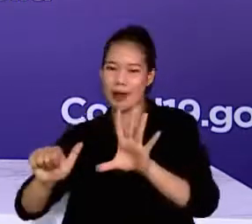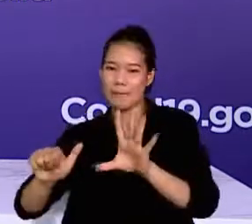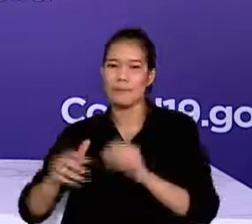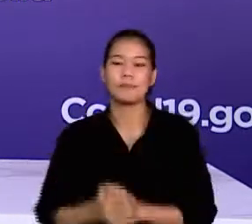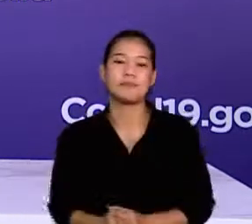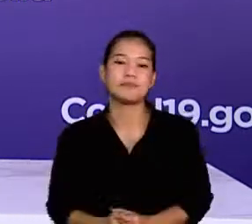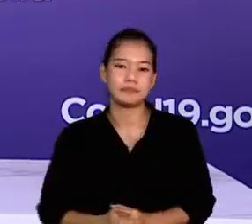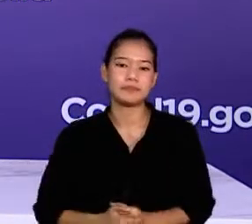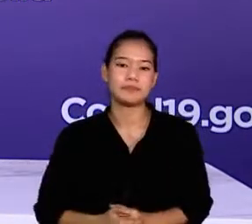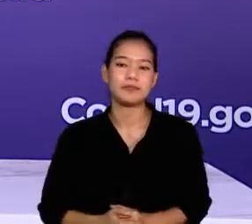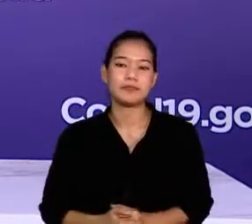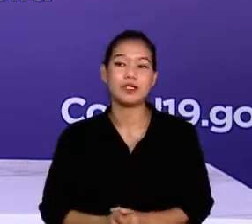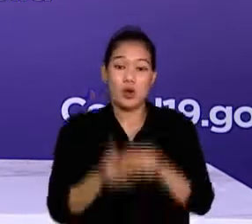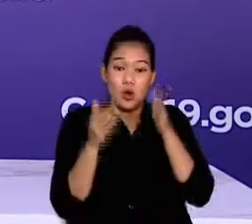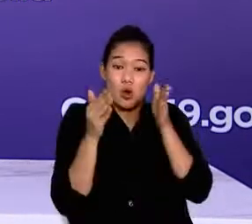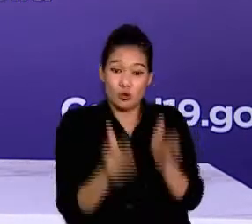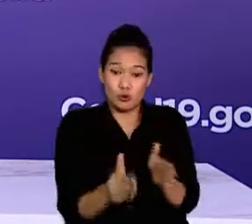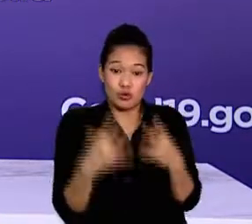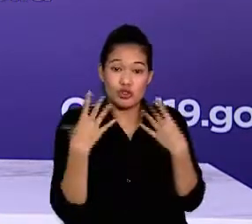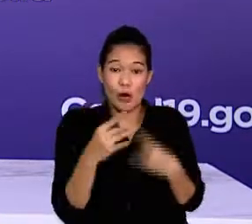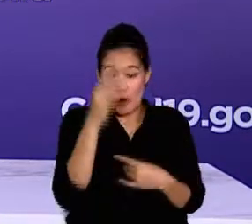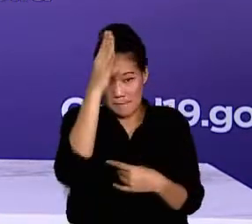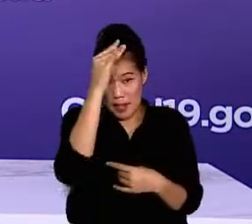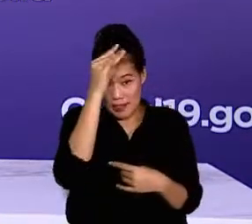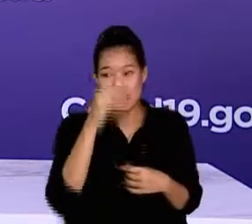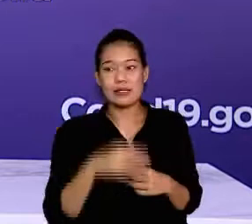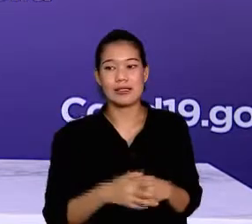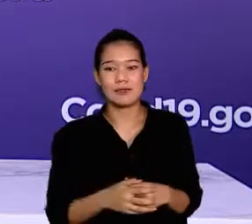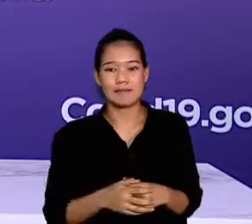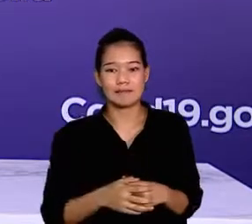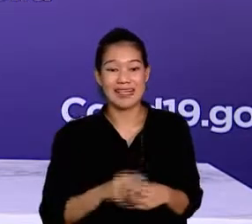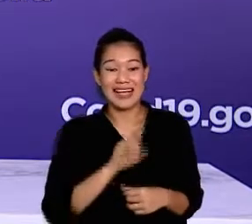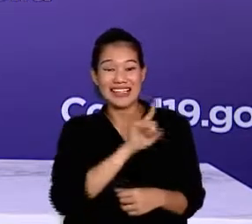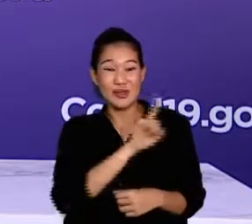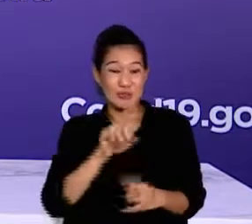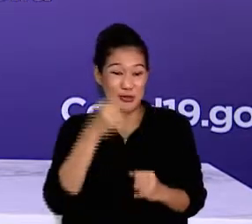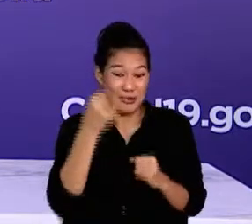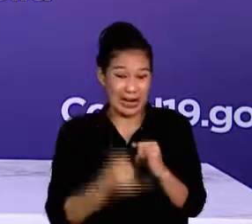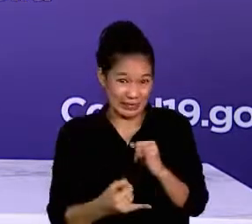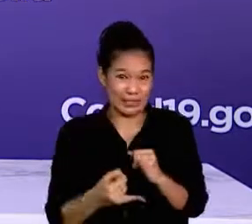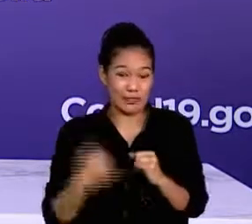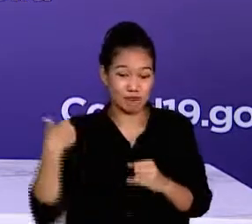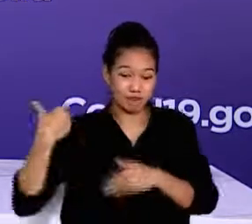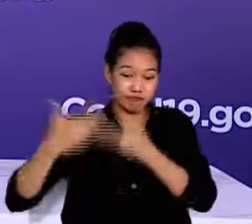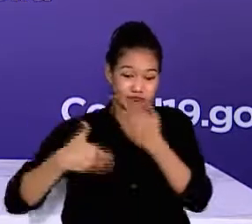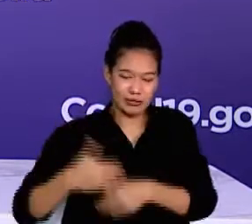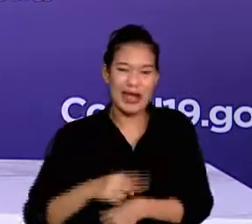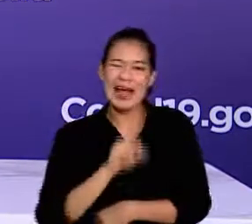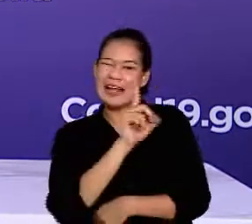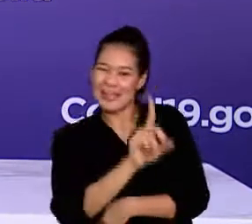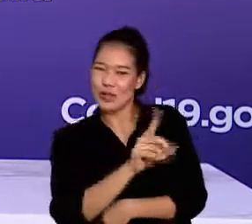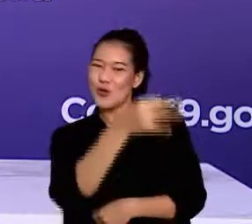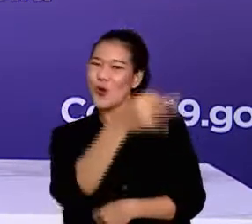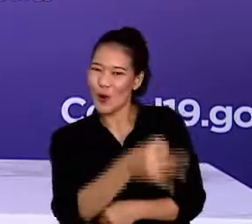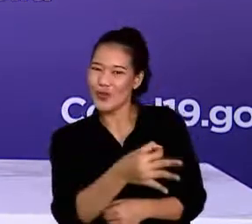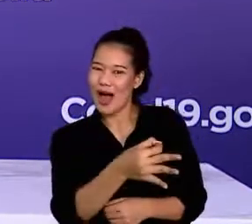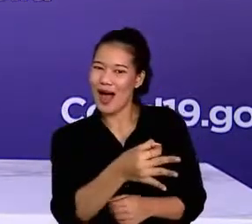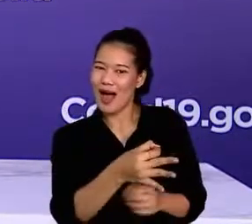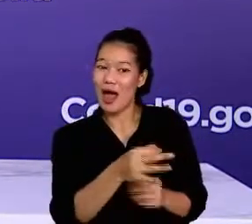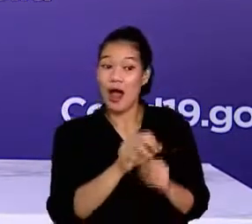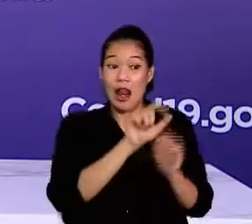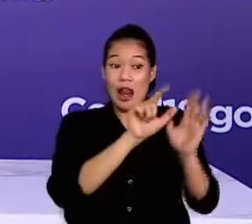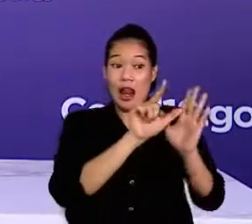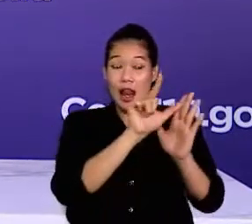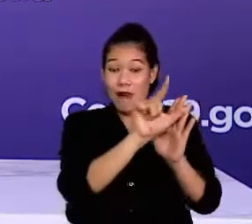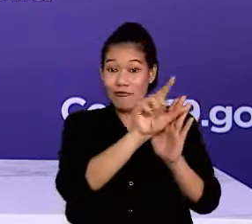kabupaten-kota khusus jawa-bali sendiri dalam seminggu terakhir ini terdapat satu kabupaten kota yang turun dari